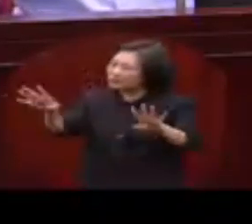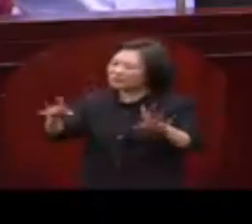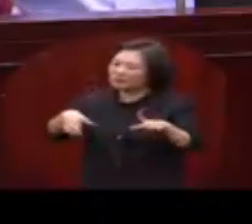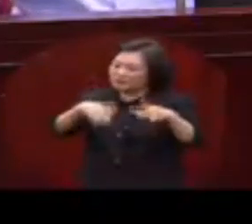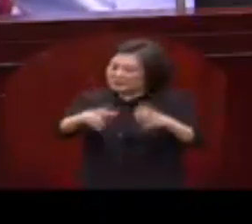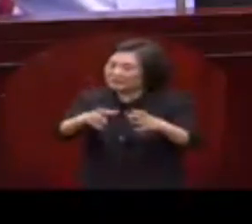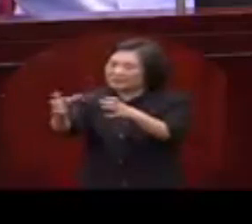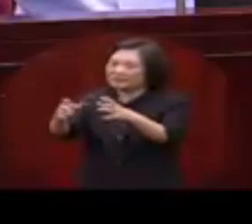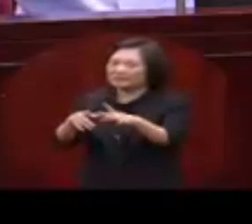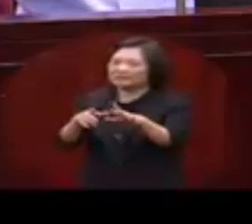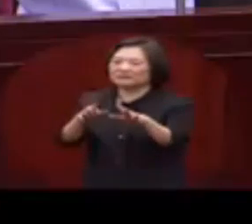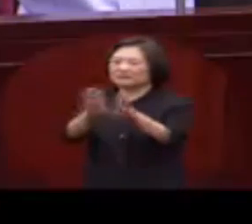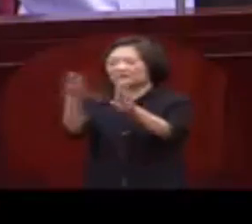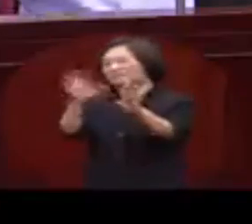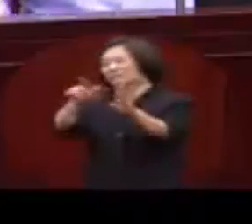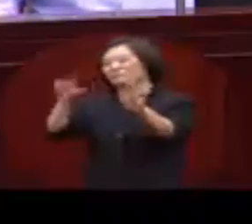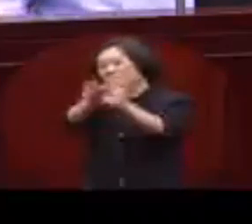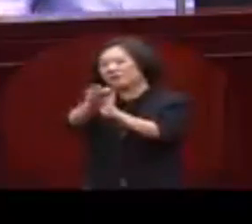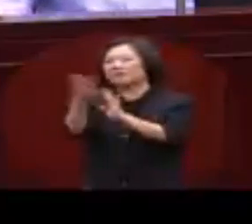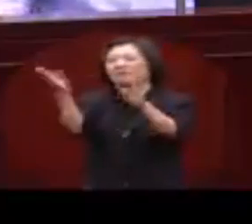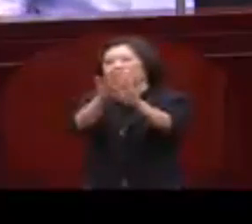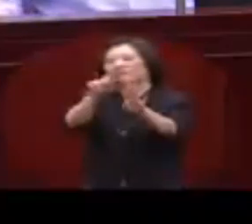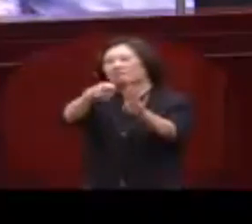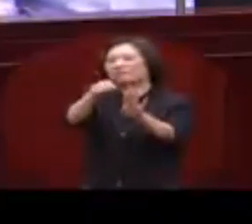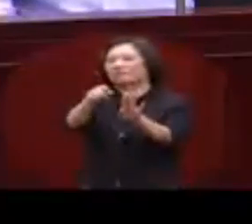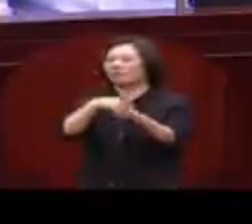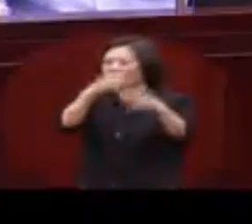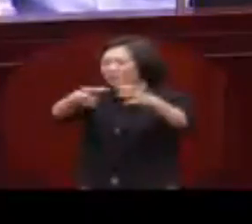设置那个置物柜，这是物流的改变。